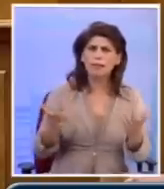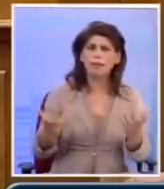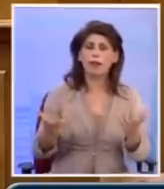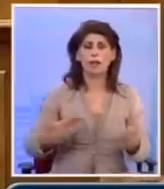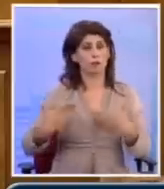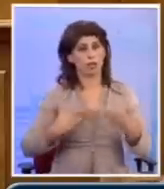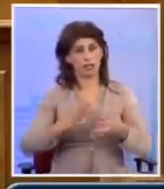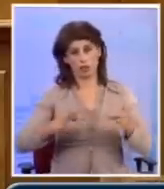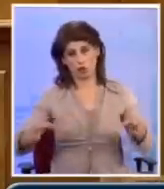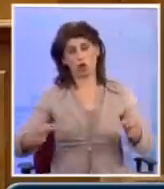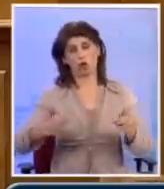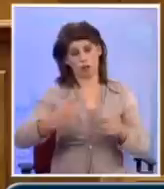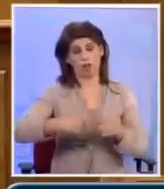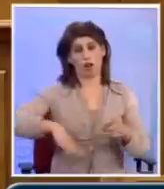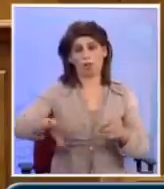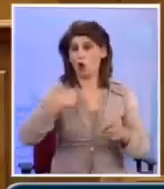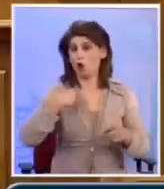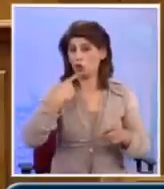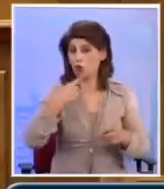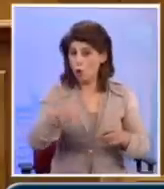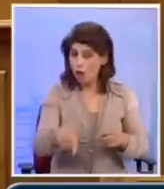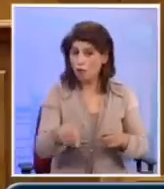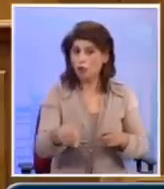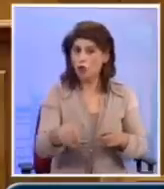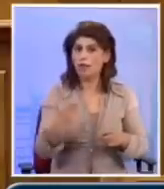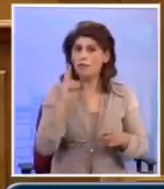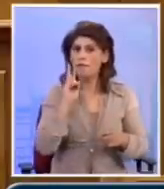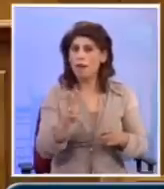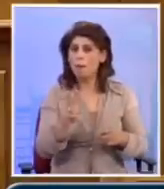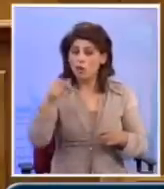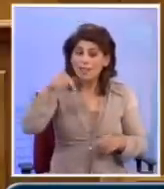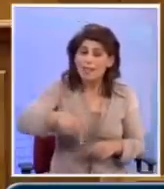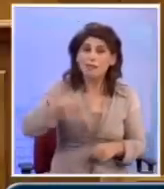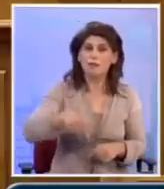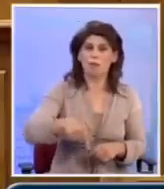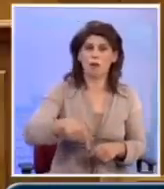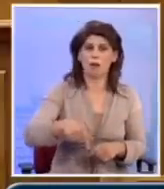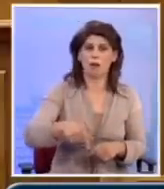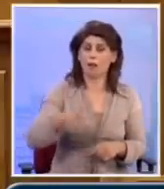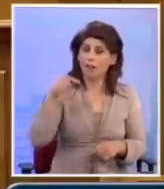του τόπου. Τα λέω αυτά γιατί βλέπω και σήμερα,